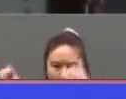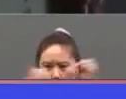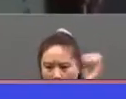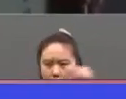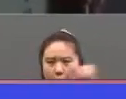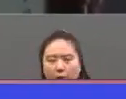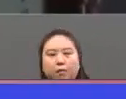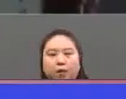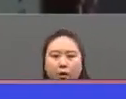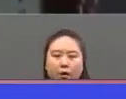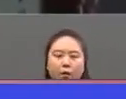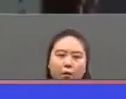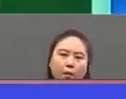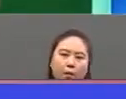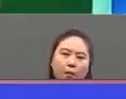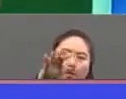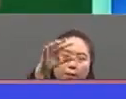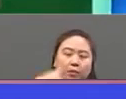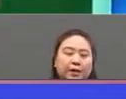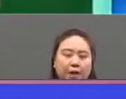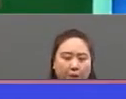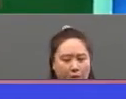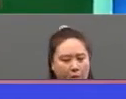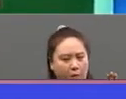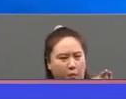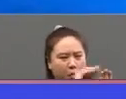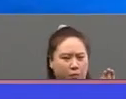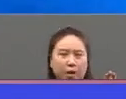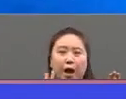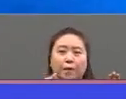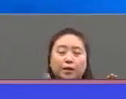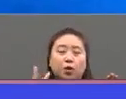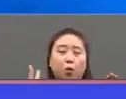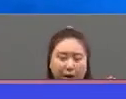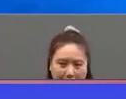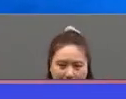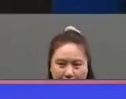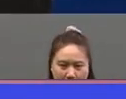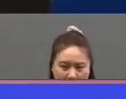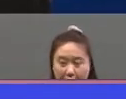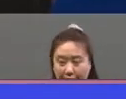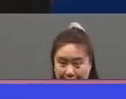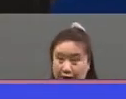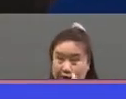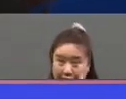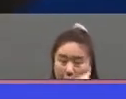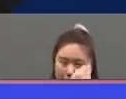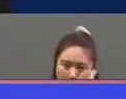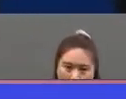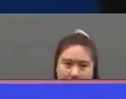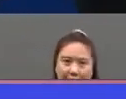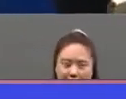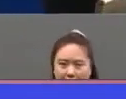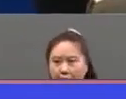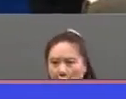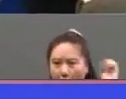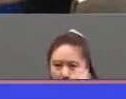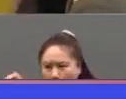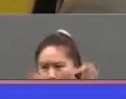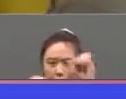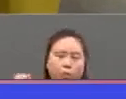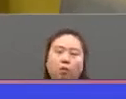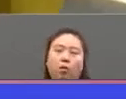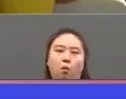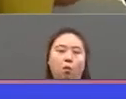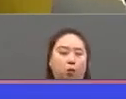คนที่อยากจะเลือกเนี่ยอาจจะเป็นเบอร์เดียวกัน ครับ นะครับแบบนี้ก็จะทำให้เจตนารมณ์ของประชาชนเนี่ยไม่ถูกกับที่ตั้งใจจะล